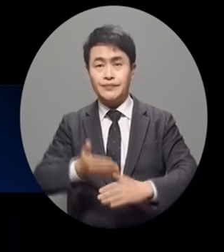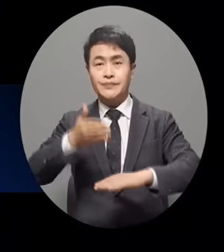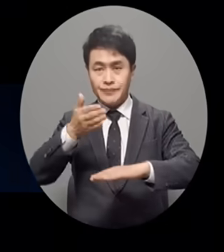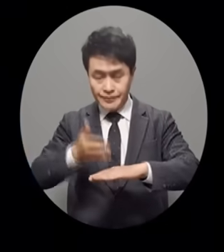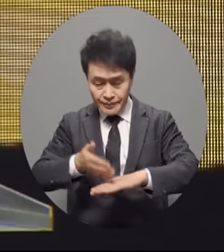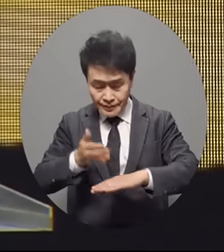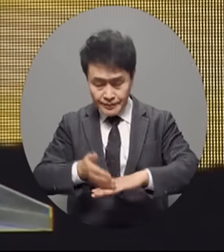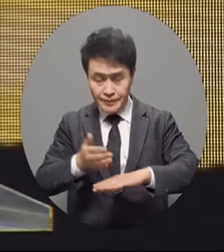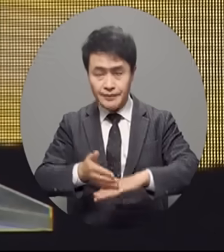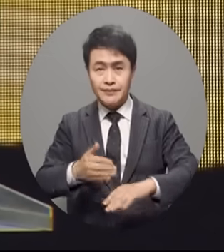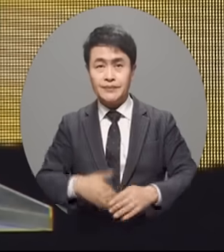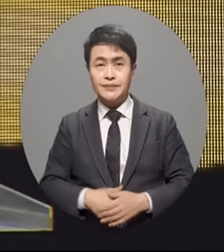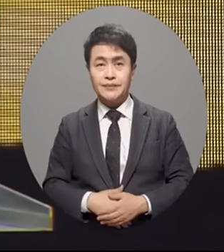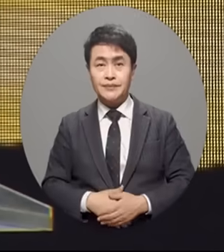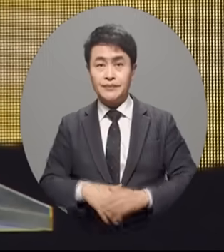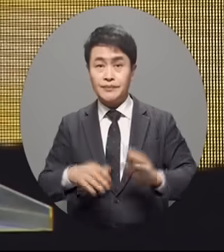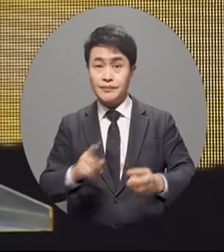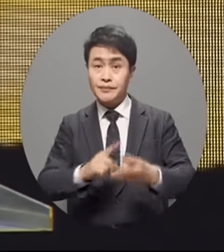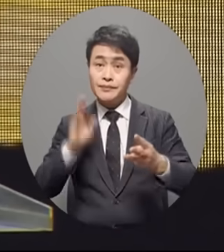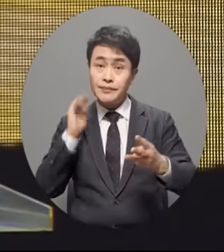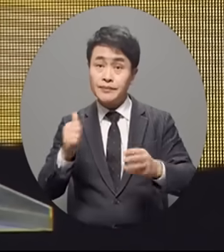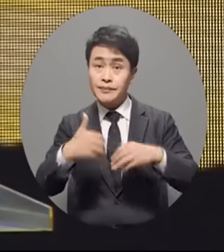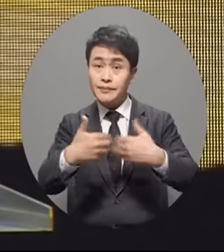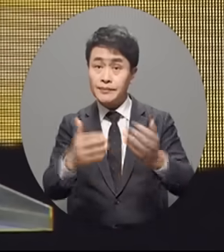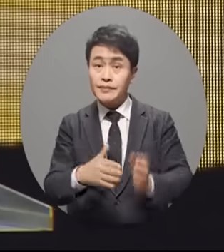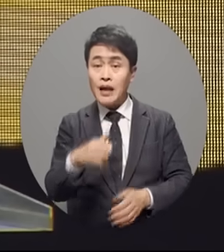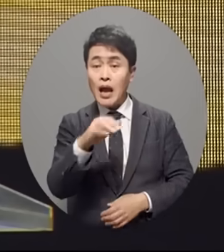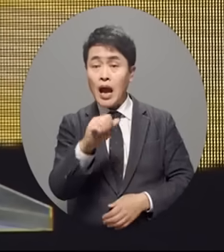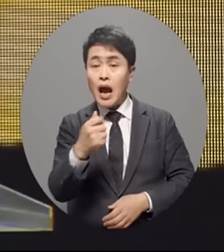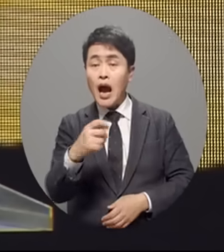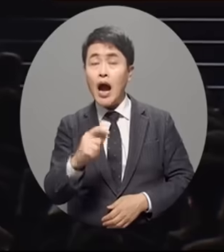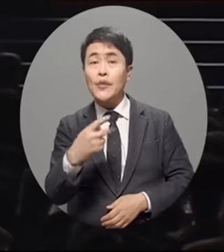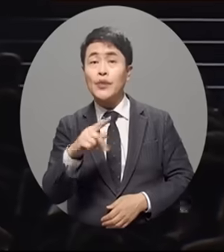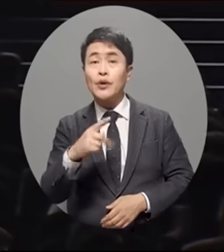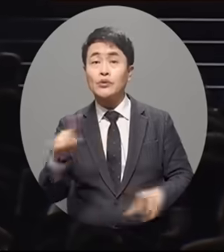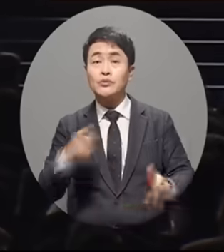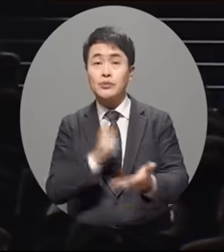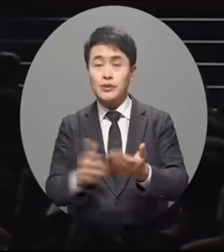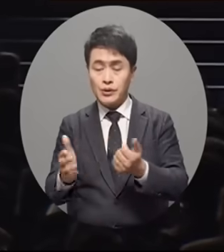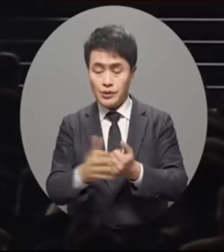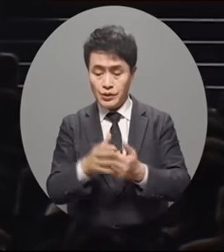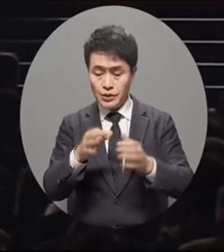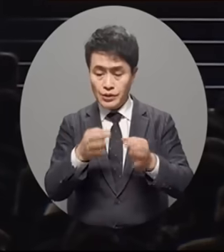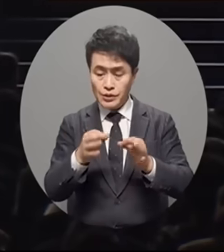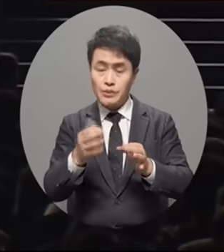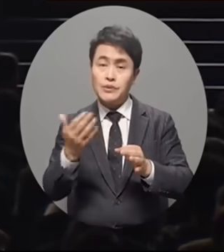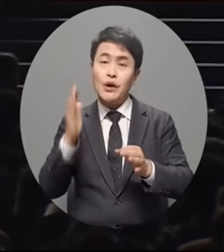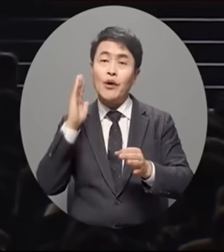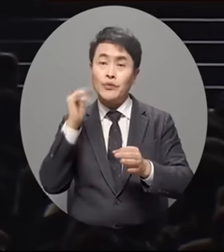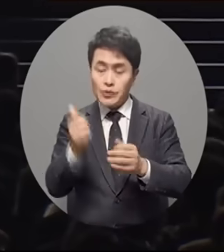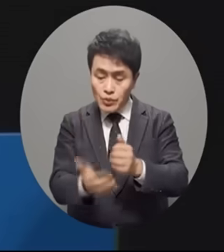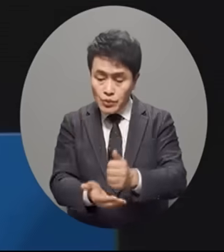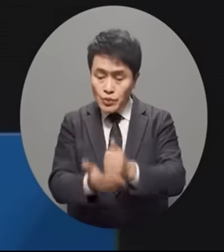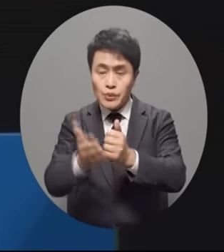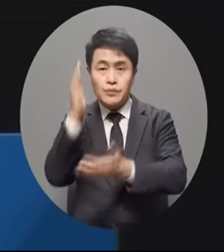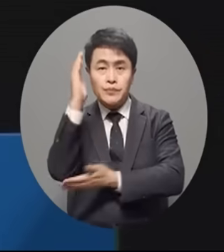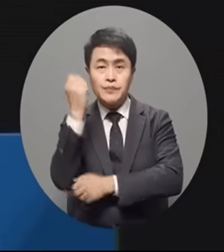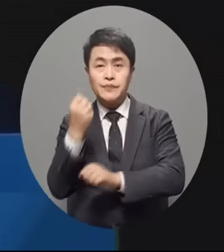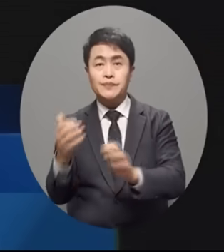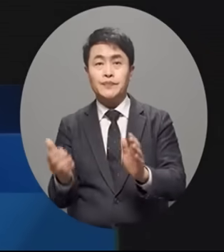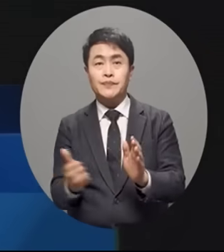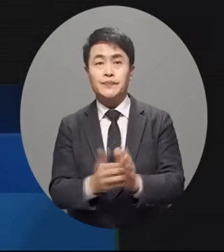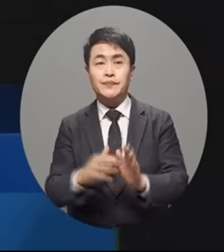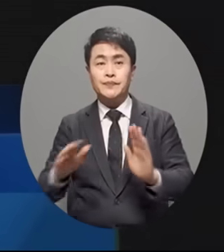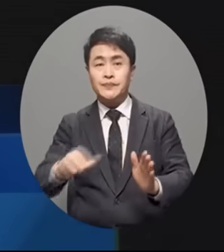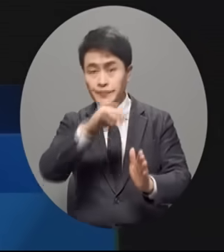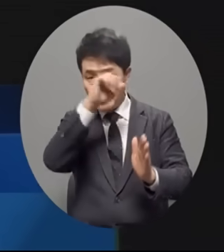고맙겠습니다. 윤석열 대통령은 한덕수 총리를 통해 김 전 대통령에게 존경의 메시지를 전했습니다.